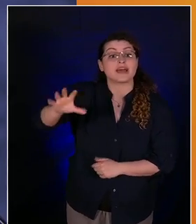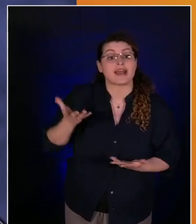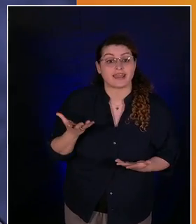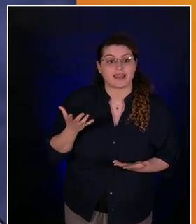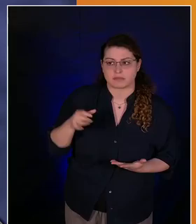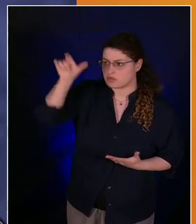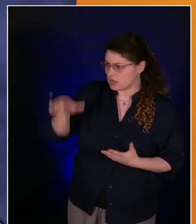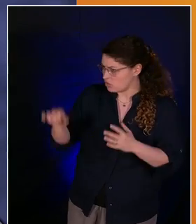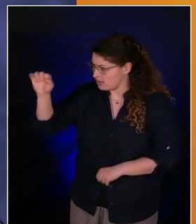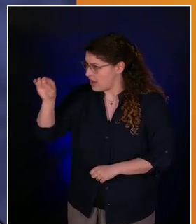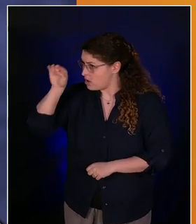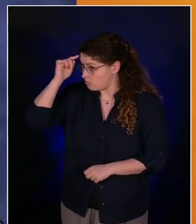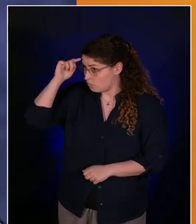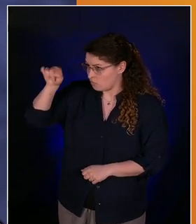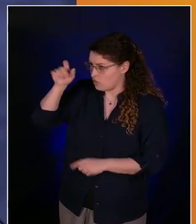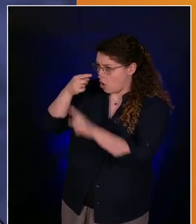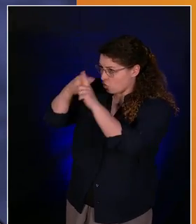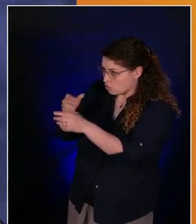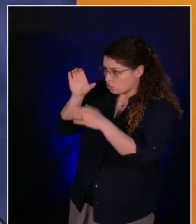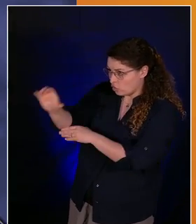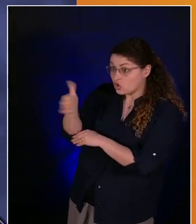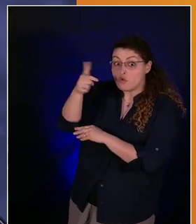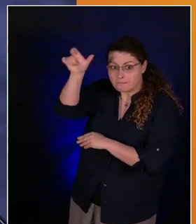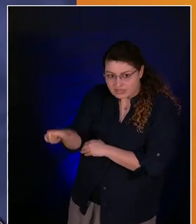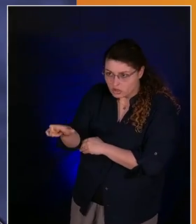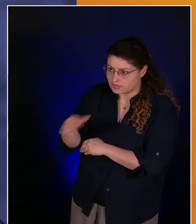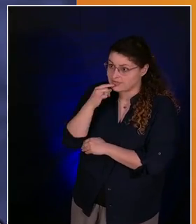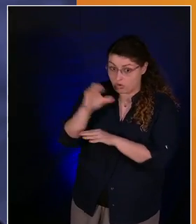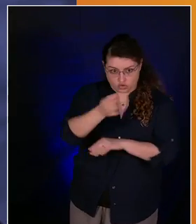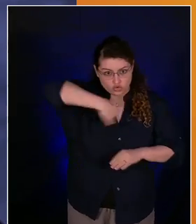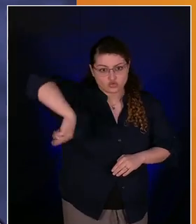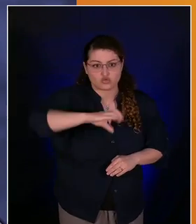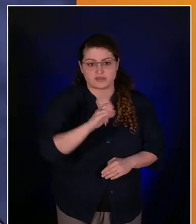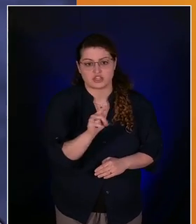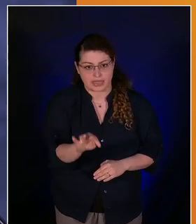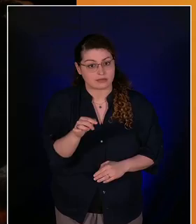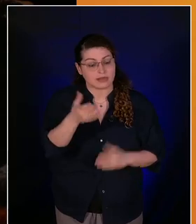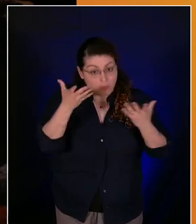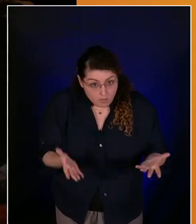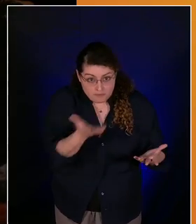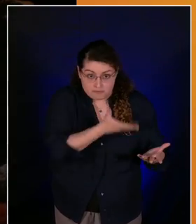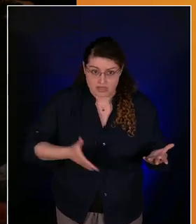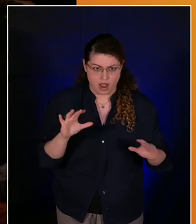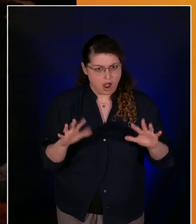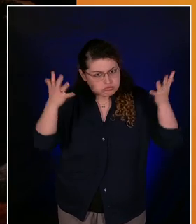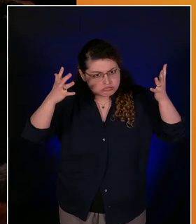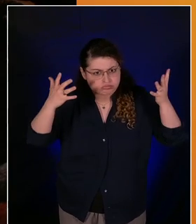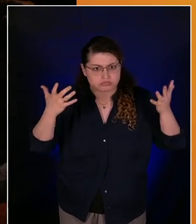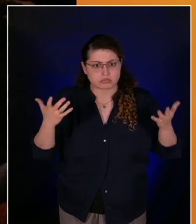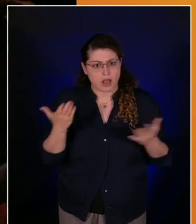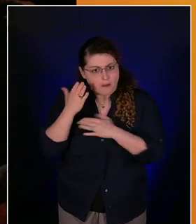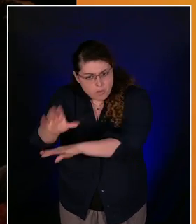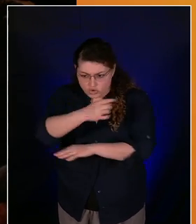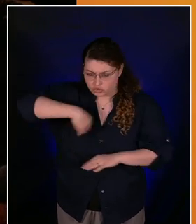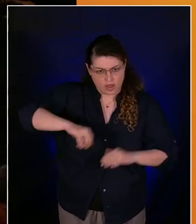à l'un d'entre nous c'est à toute la CGT qu'on touche s'il vous plaît mes camarades faisant du bruit ici dans ce congrès montrant